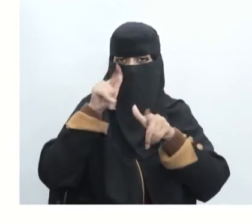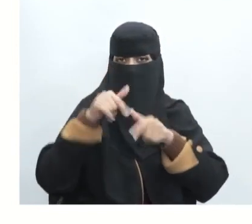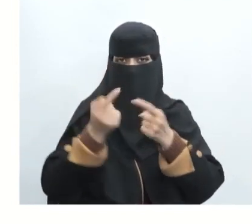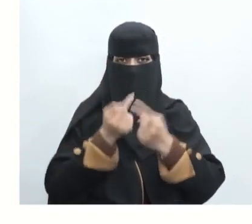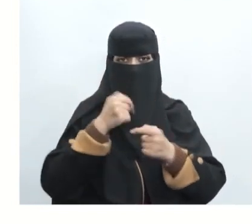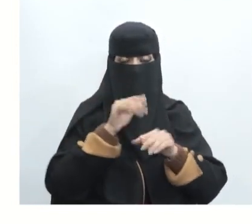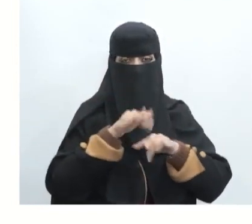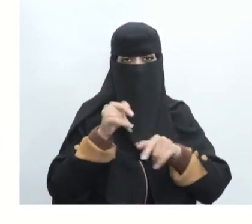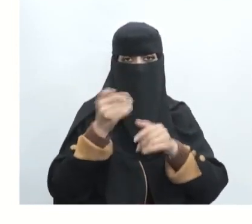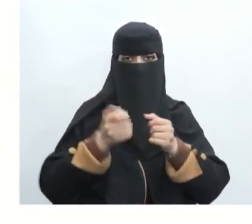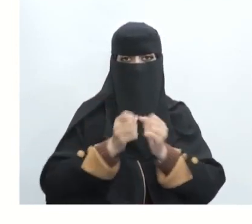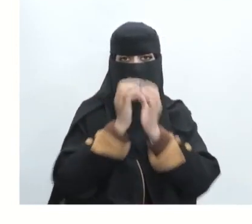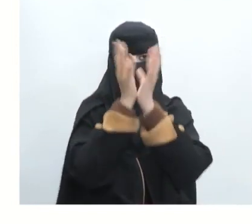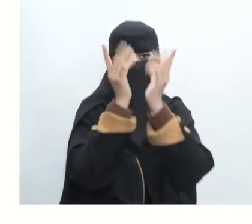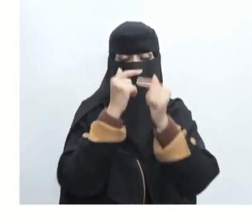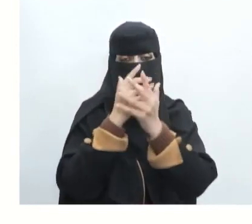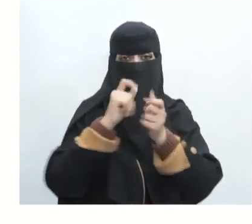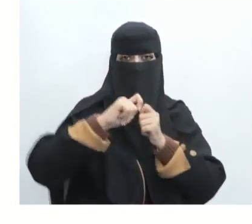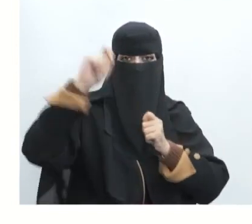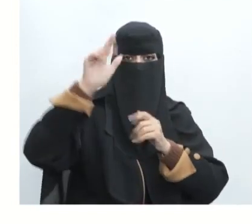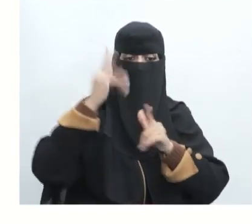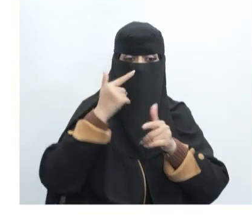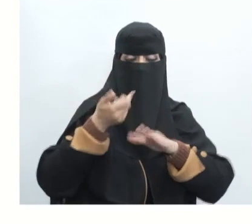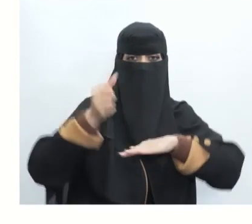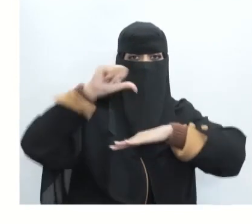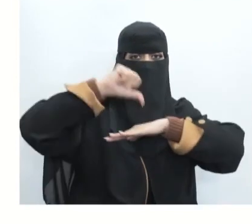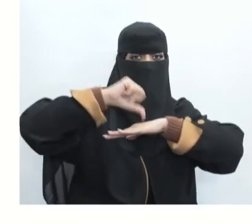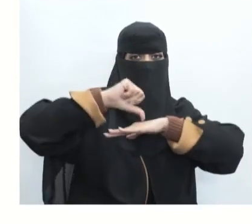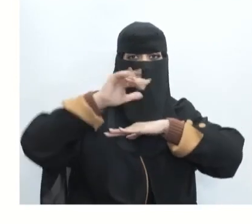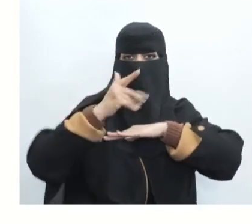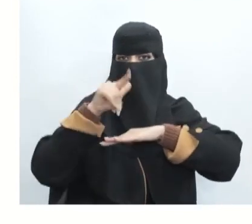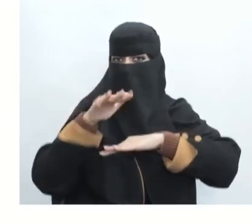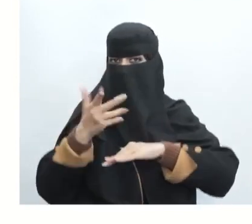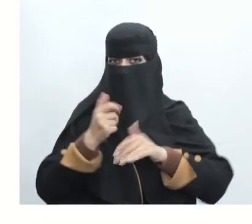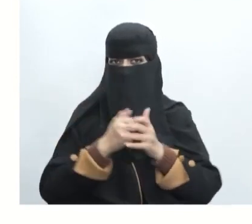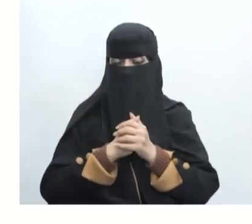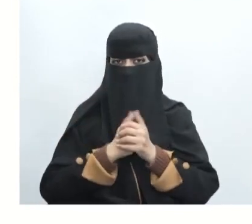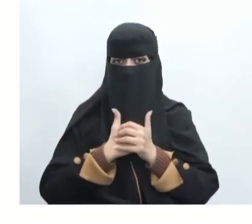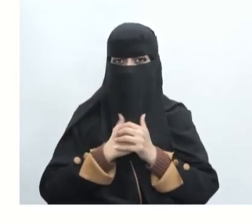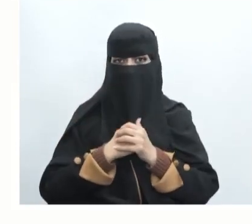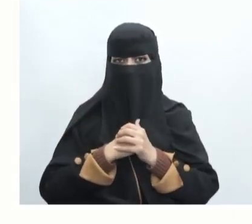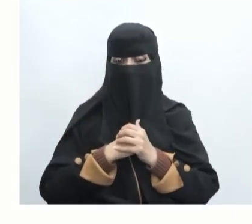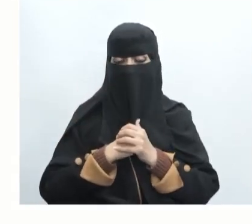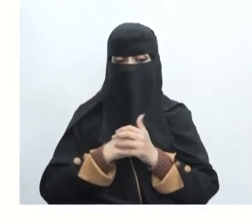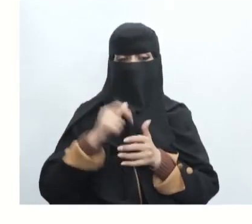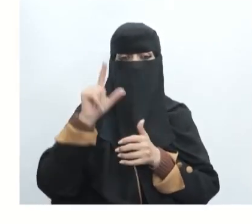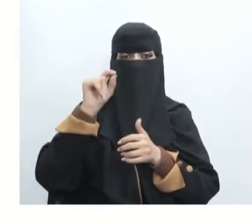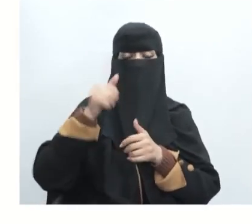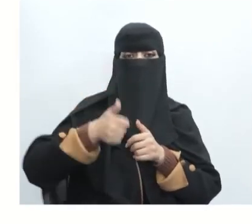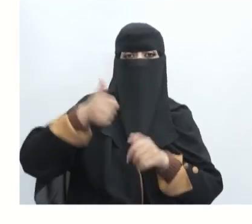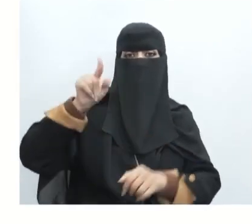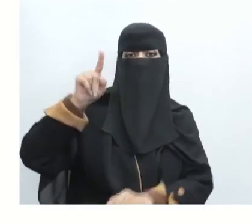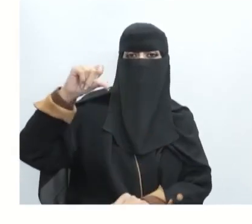الغابات او الاشجار الكبيره عاصمه نيجيريا ابناء وبنات الطلاب ممتازين